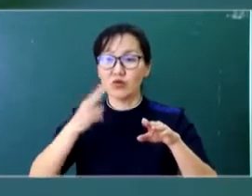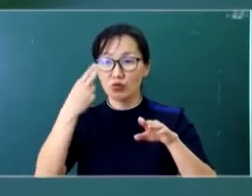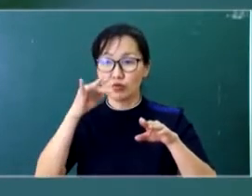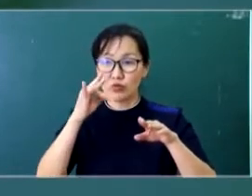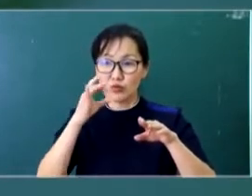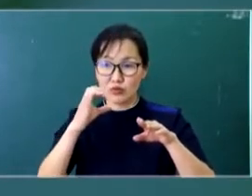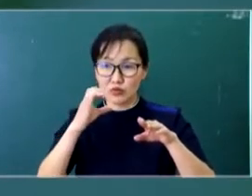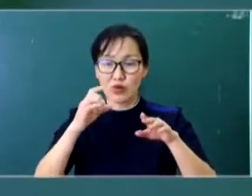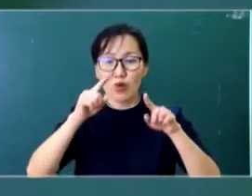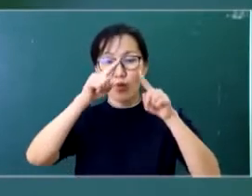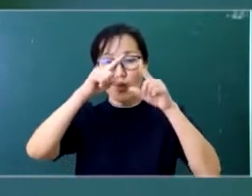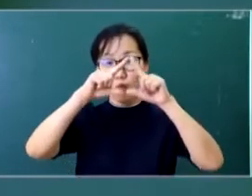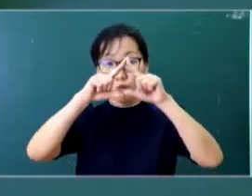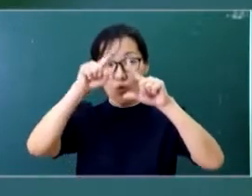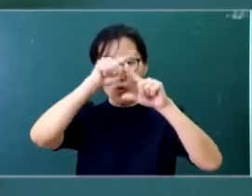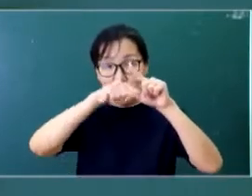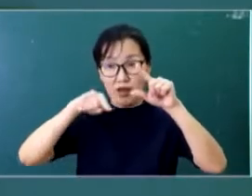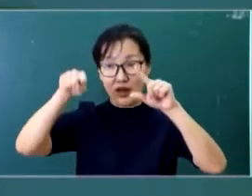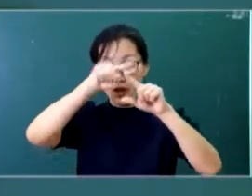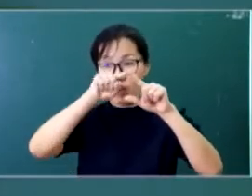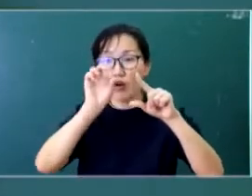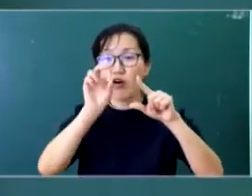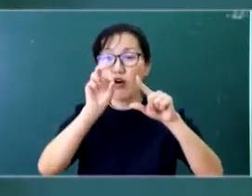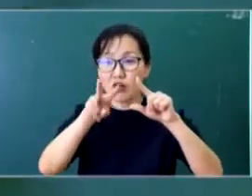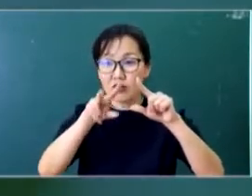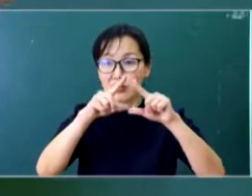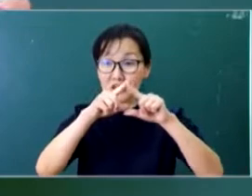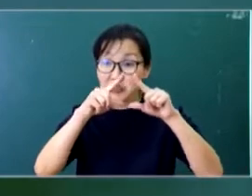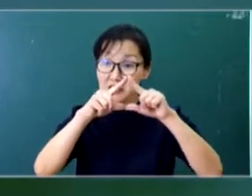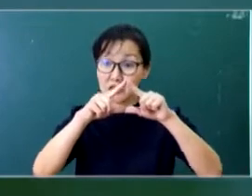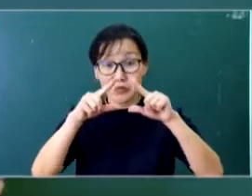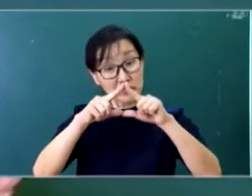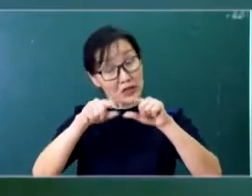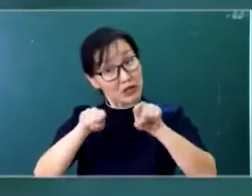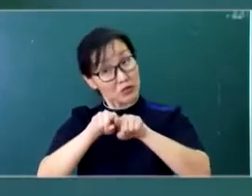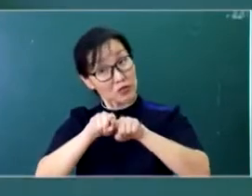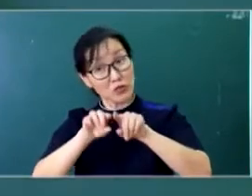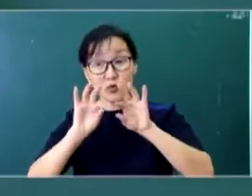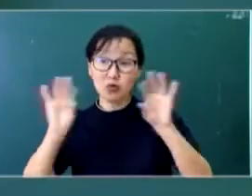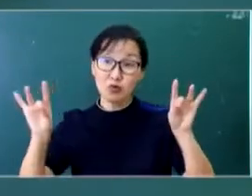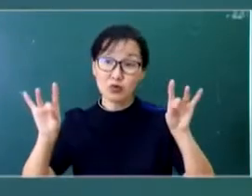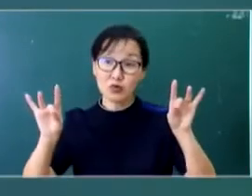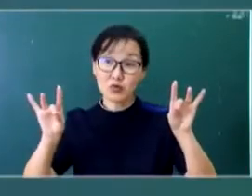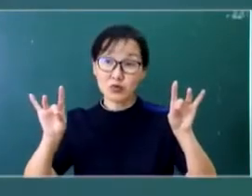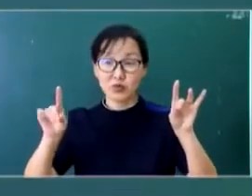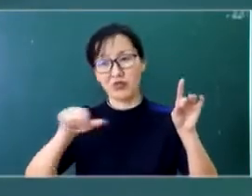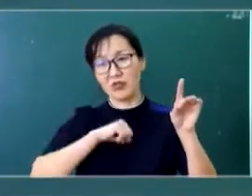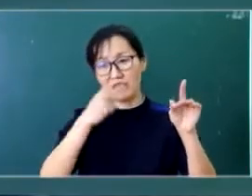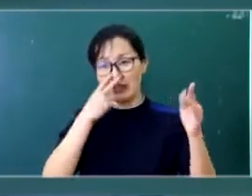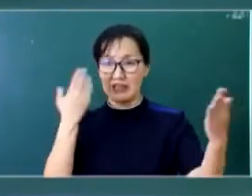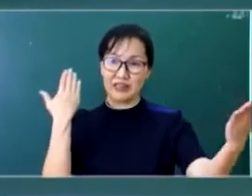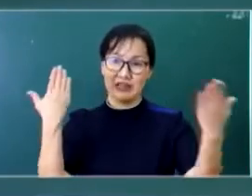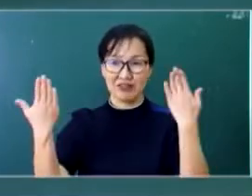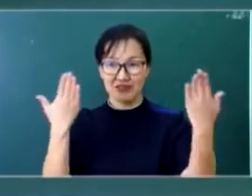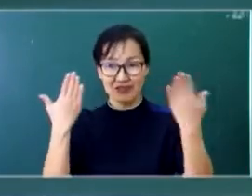хэд бол? Энэ хоёрын хүрээний уртууд нь адил байх болов уу? Ямар байх бол? Мэдээж ижил урттай